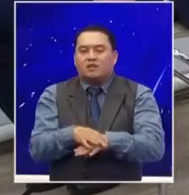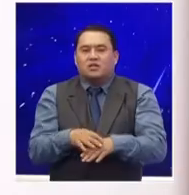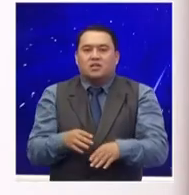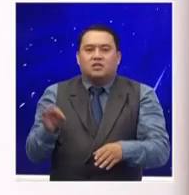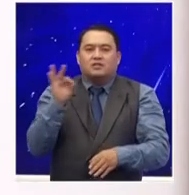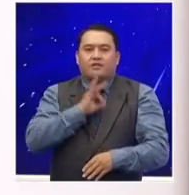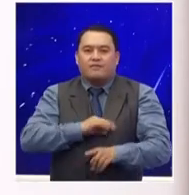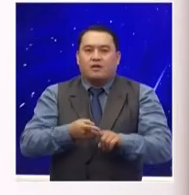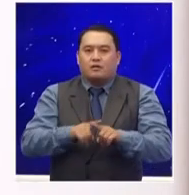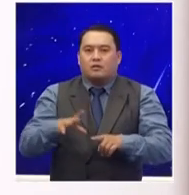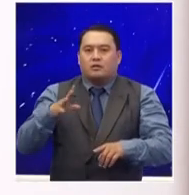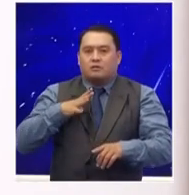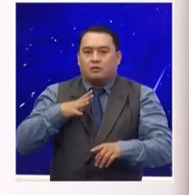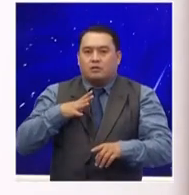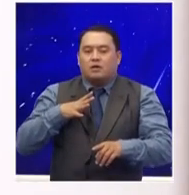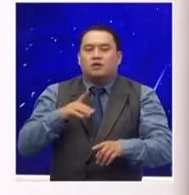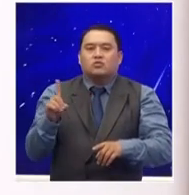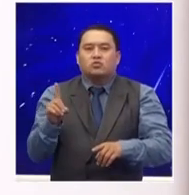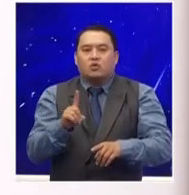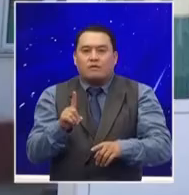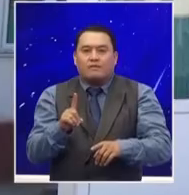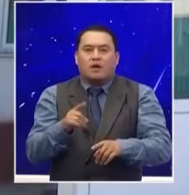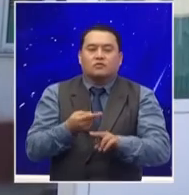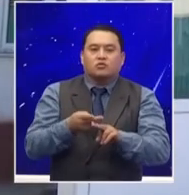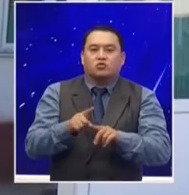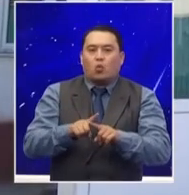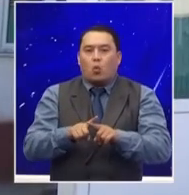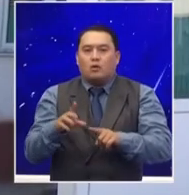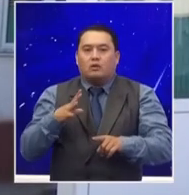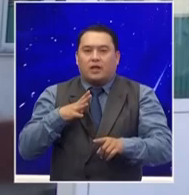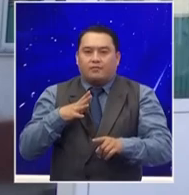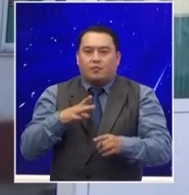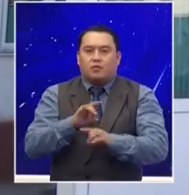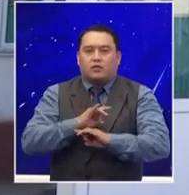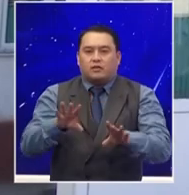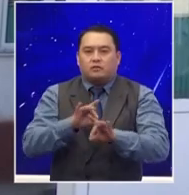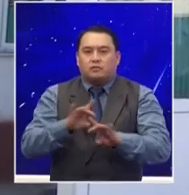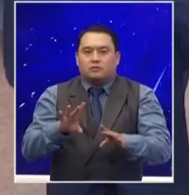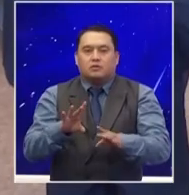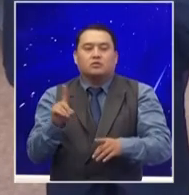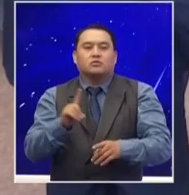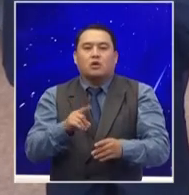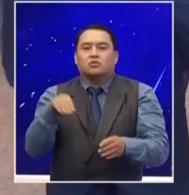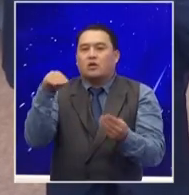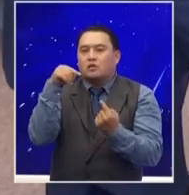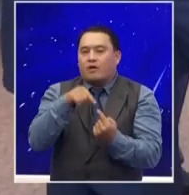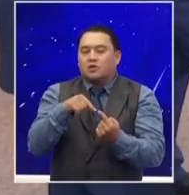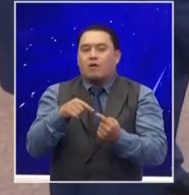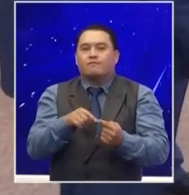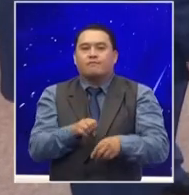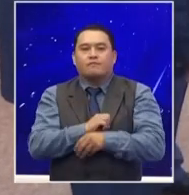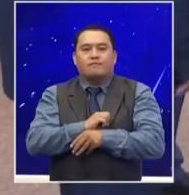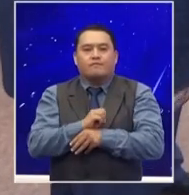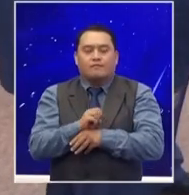должностными полномочиями, растрата вверенного имущества, превышение власти и мошенничество. Выявляемости, а соответственно и борьбе с